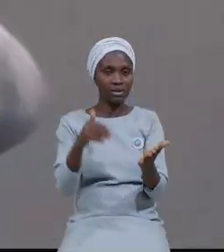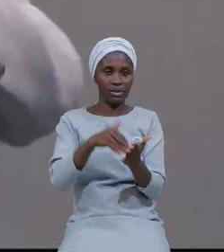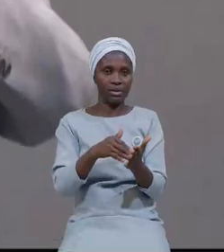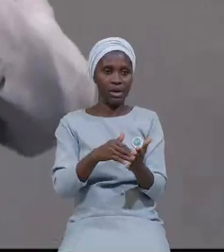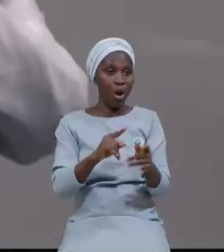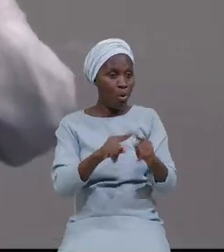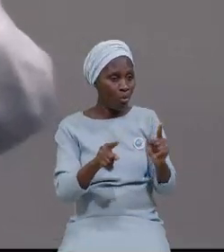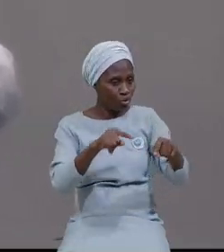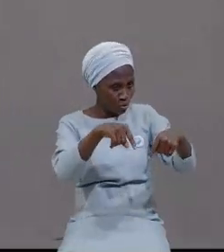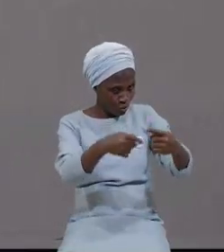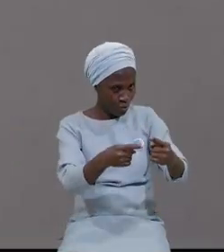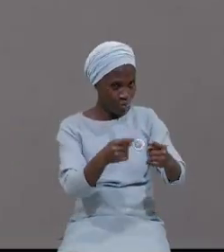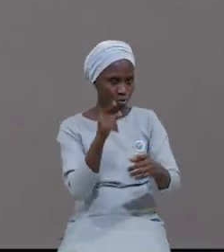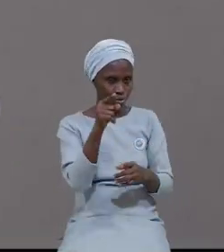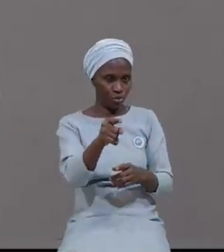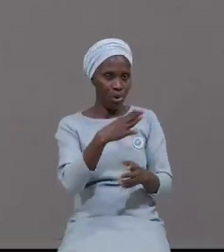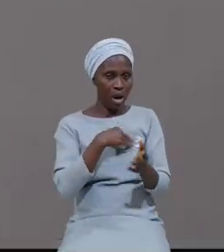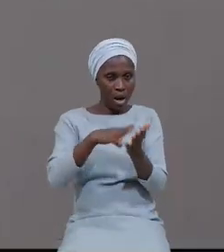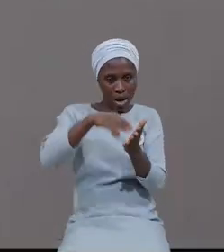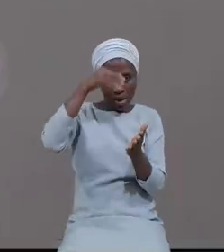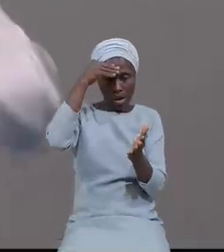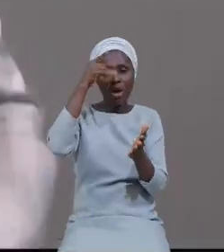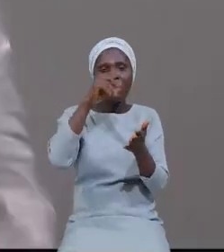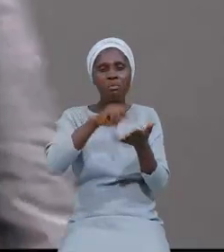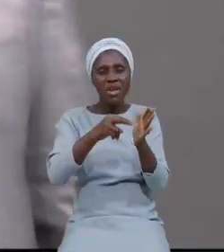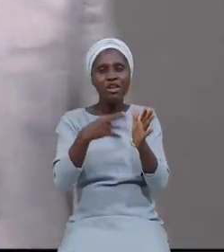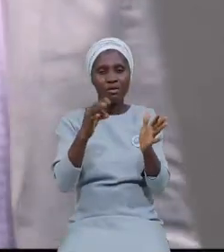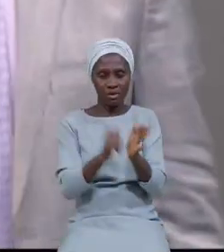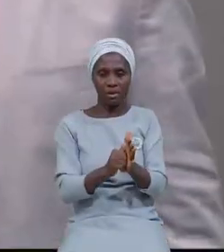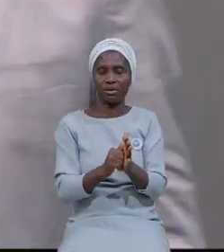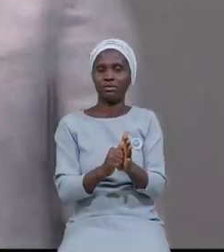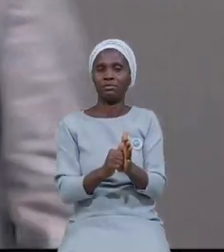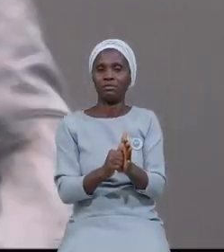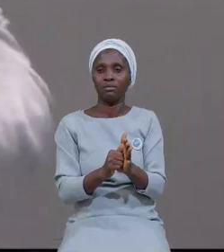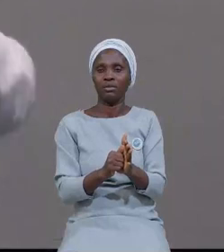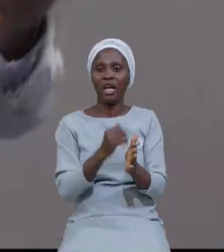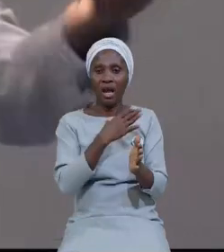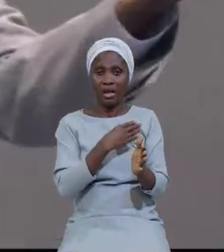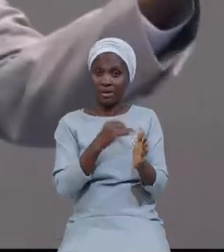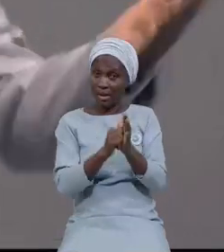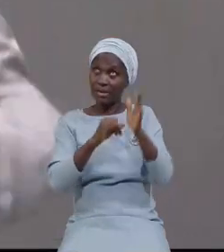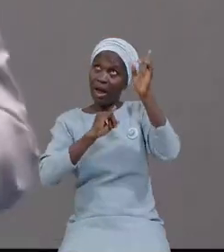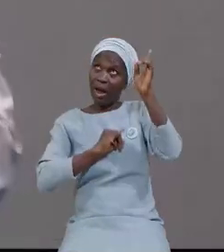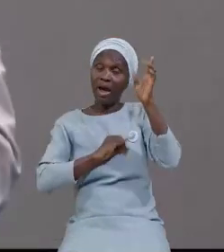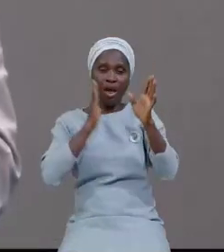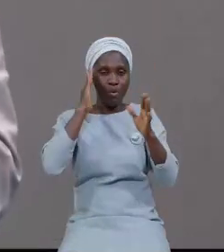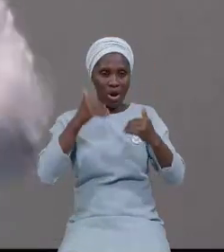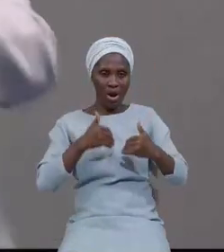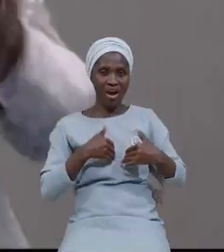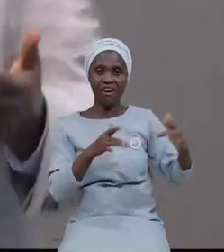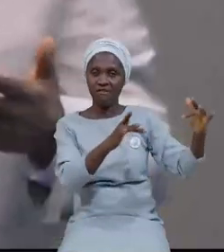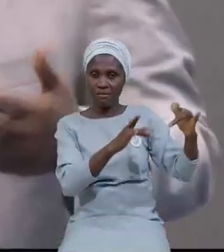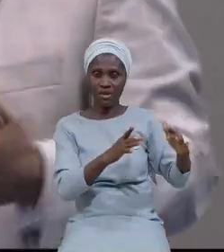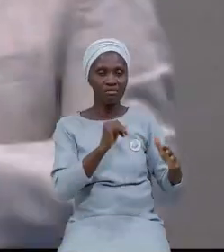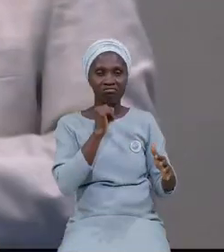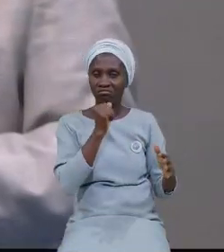allez et apprenez ce que signifie je prends plaisir à la miséricorde et non